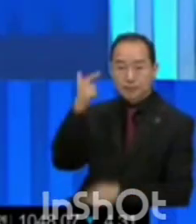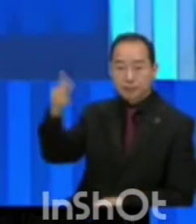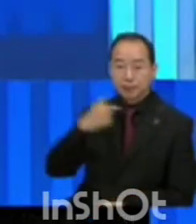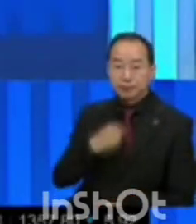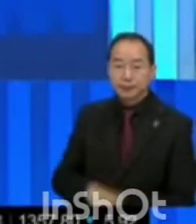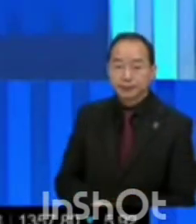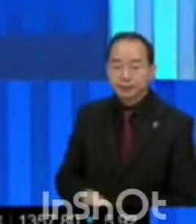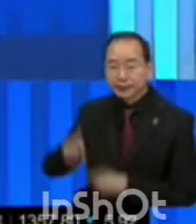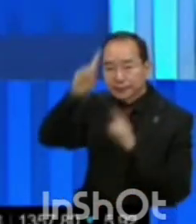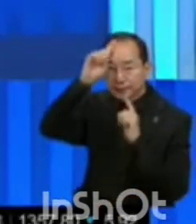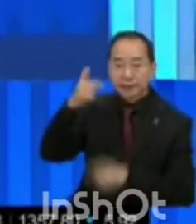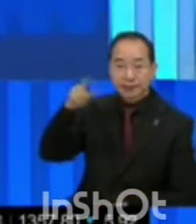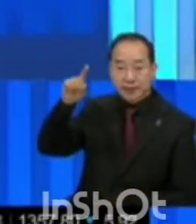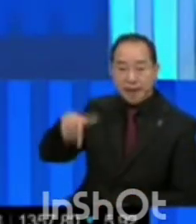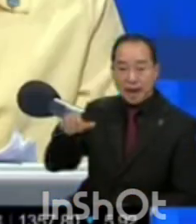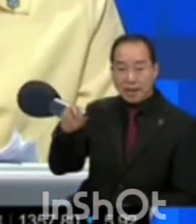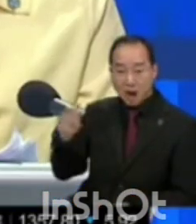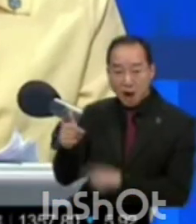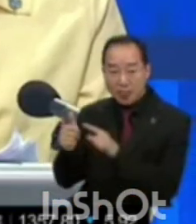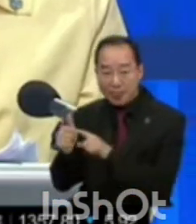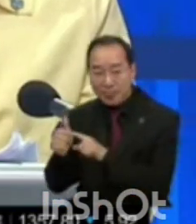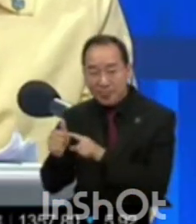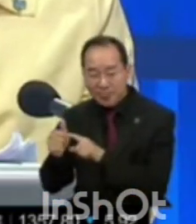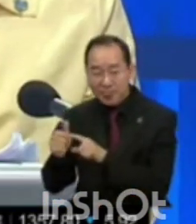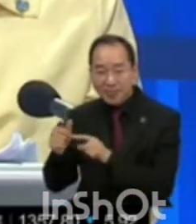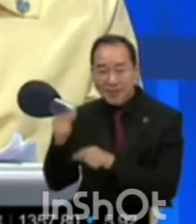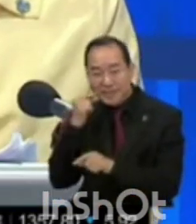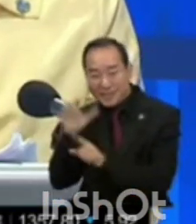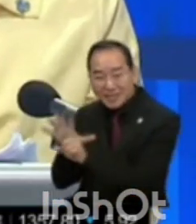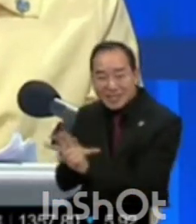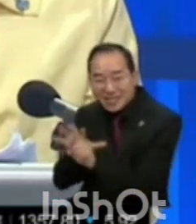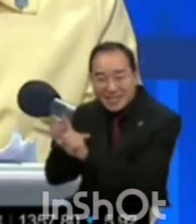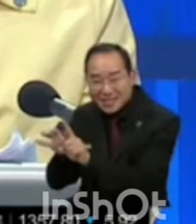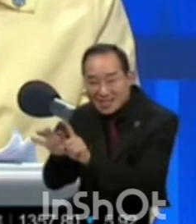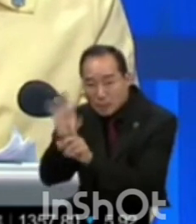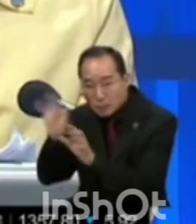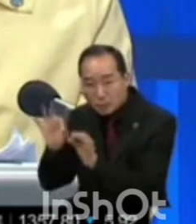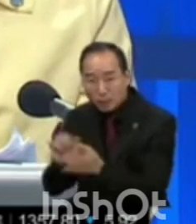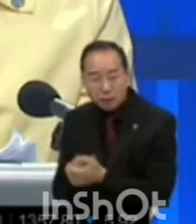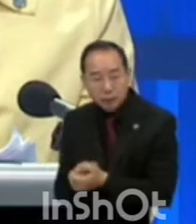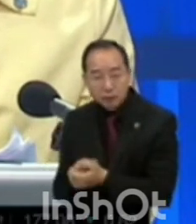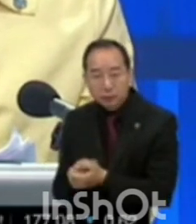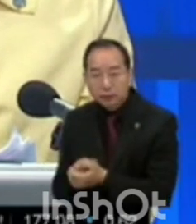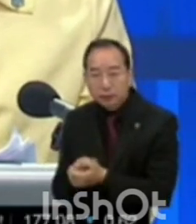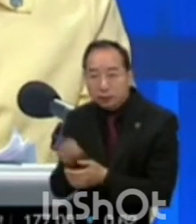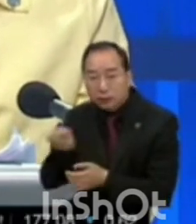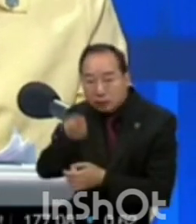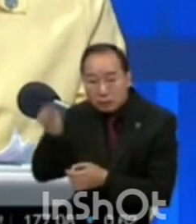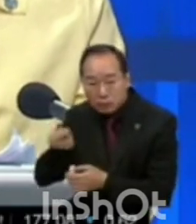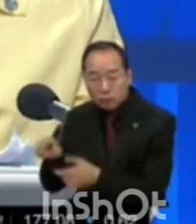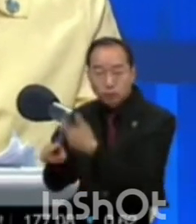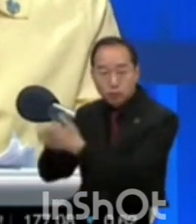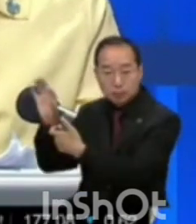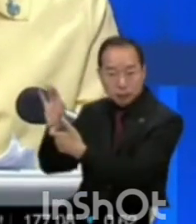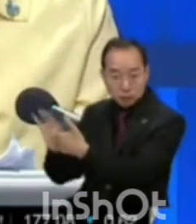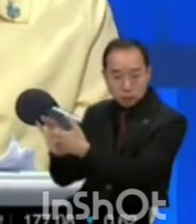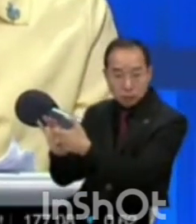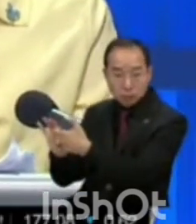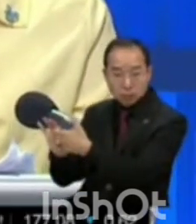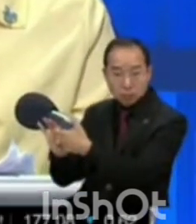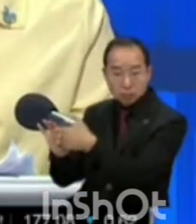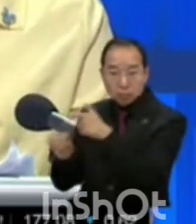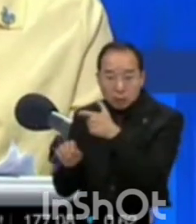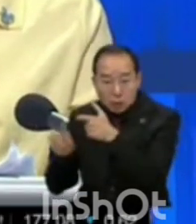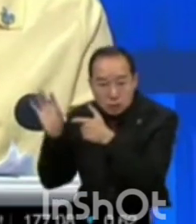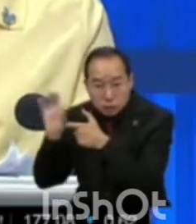이낙연 후보의 지지층이 어느 여론조사 보니까 지지층의 3분의 1이 윤석열